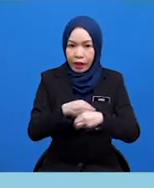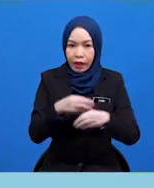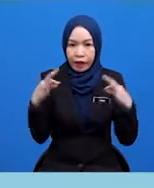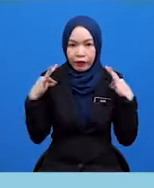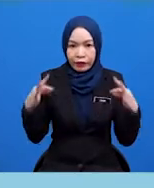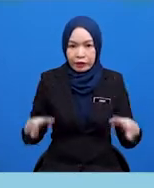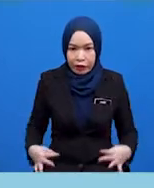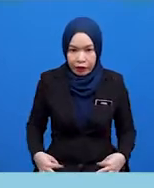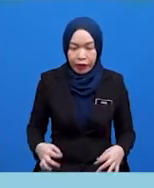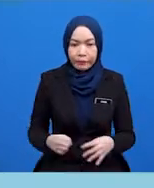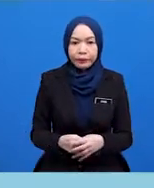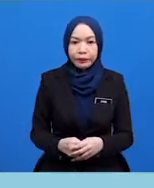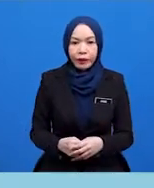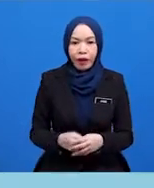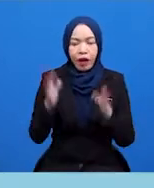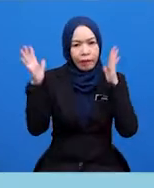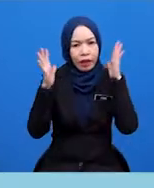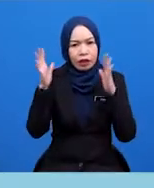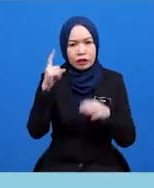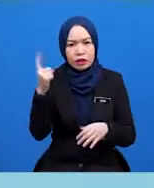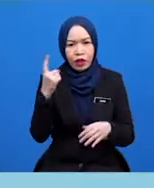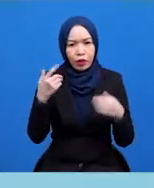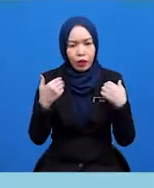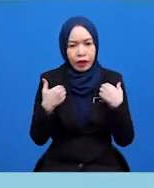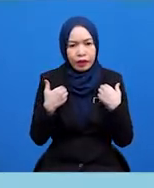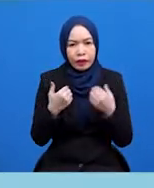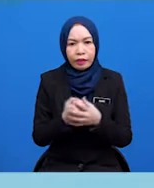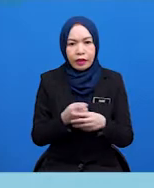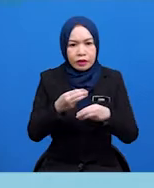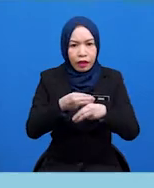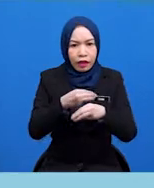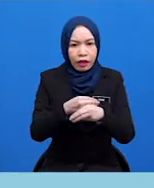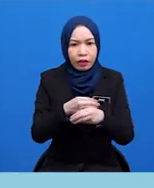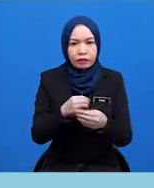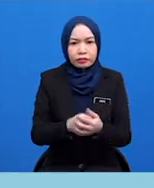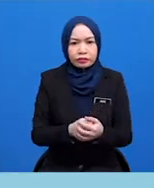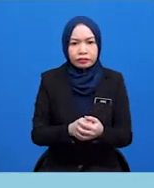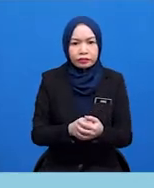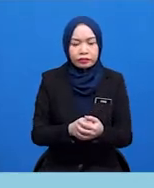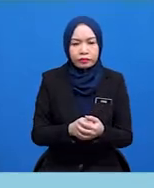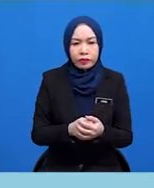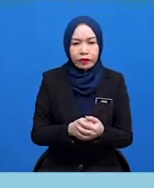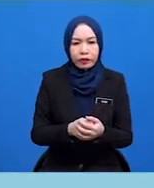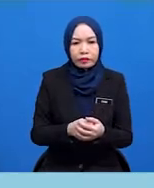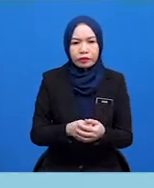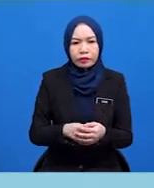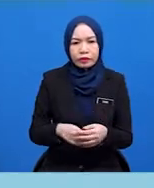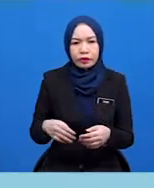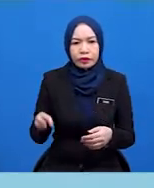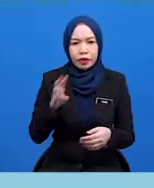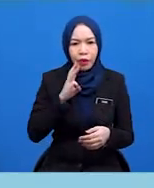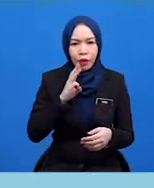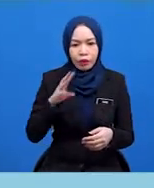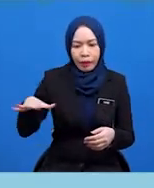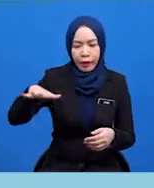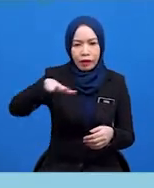fizikal. Malaysia sering dilanda bencana alam seperti banjir dan kemarau yang boleh